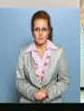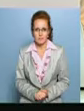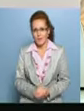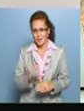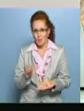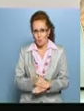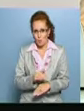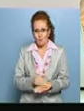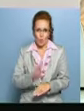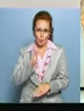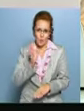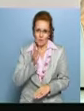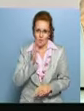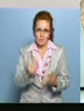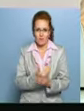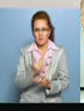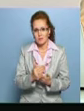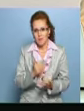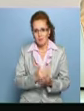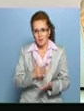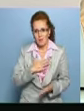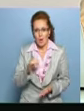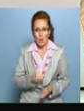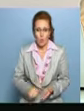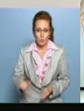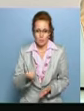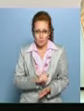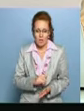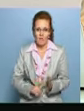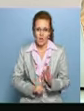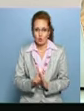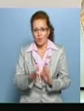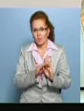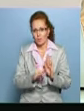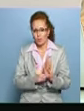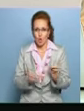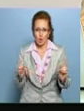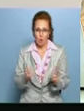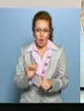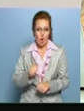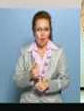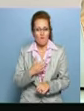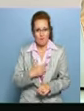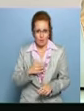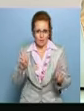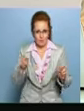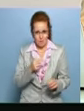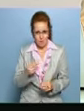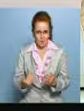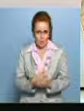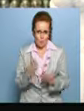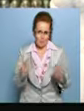Доброе утро время новостей на телеканале моя Удмуртия в студии Марина Симонова и в начале выпуска коротко о важных темах наступившего